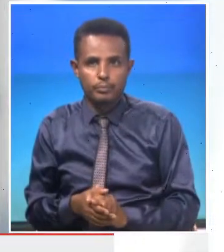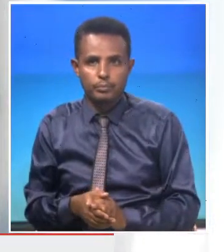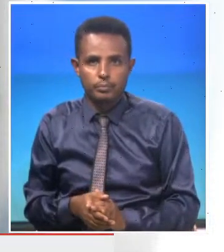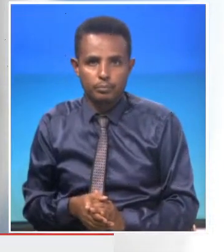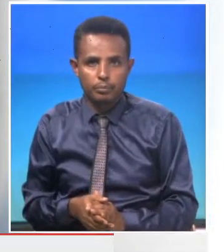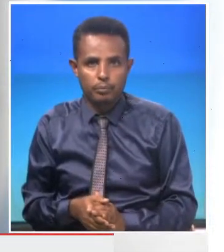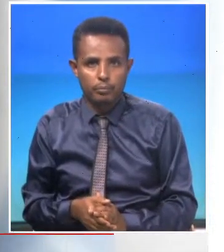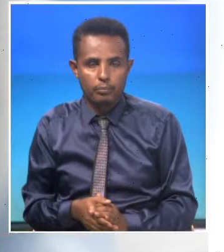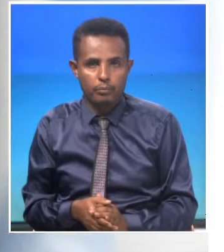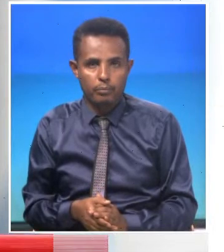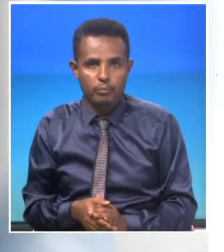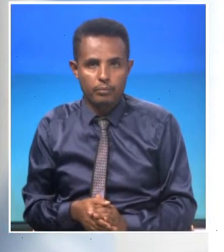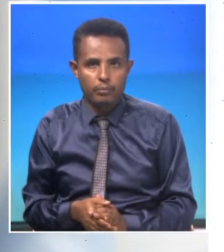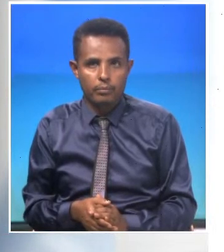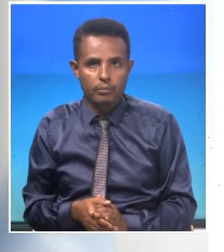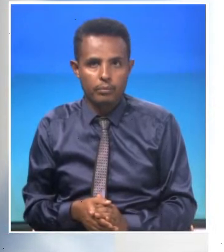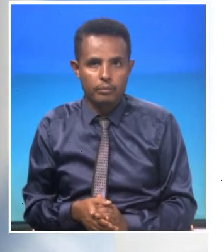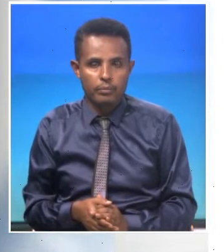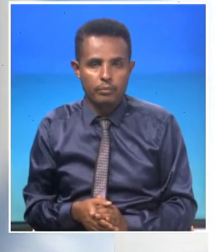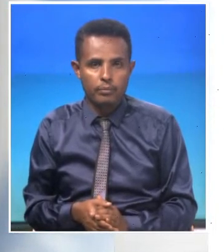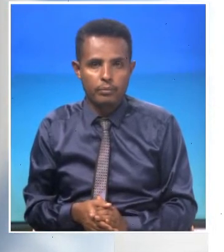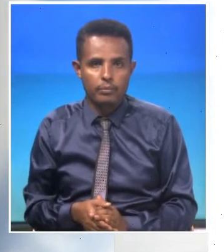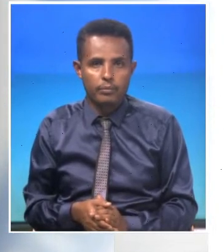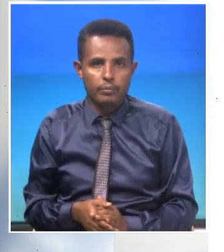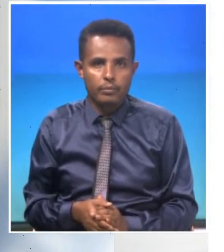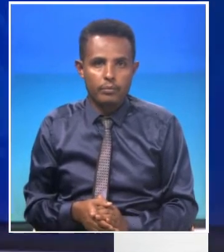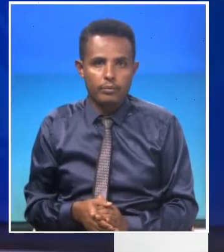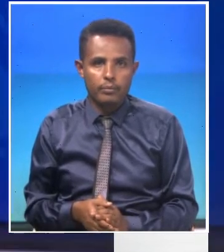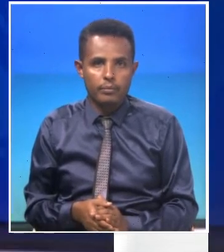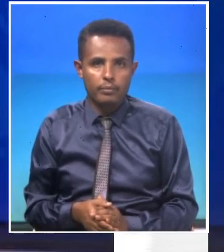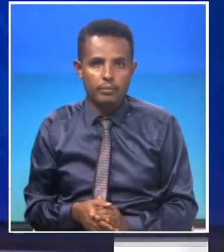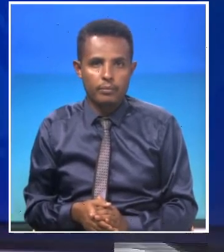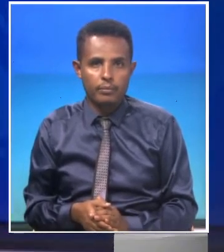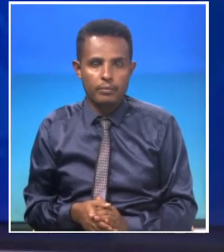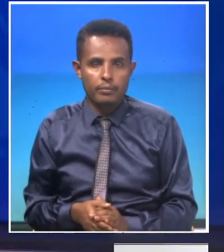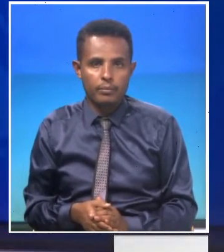በመጨረሻ